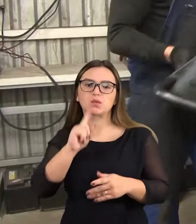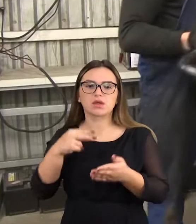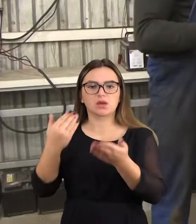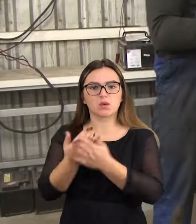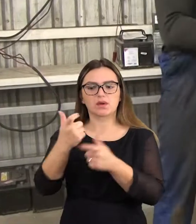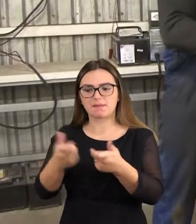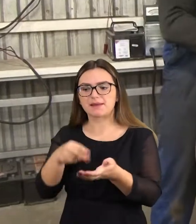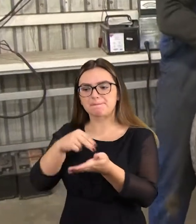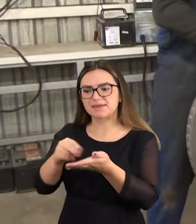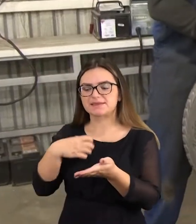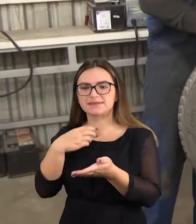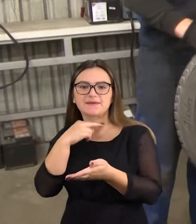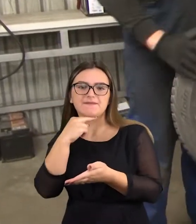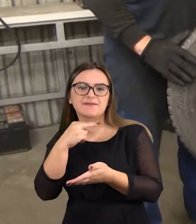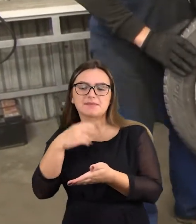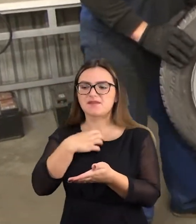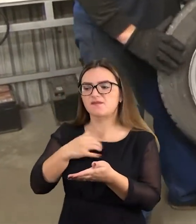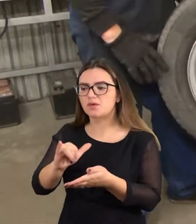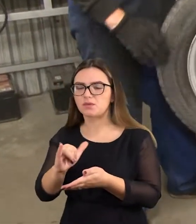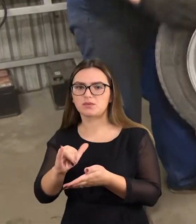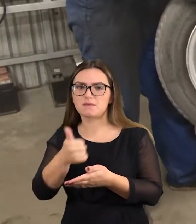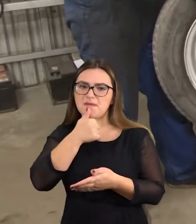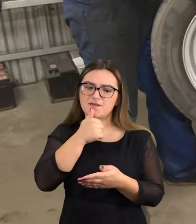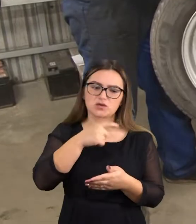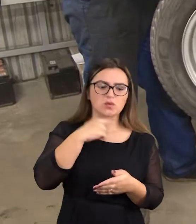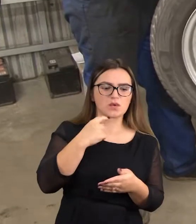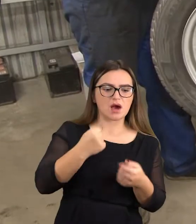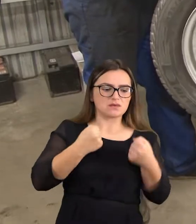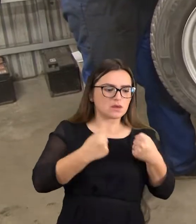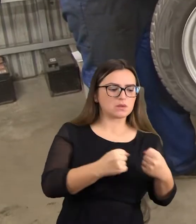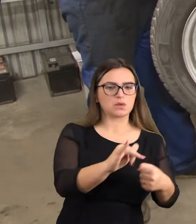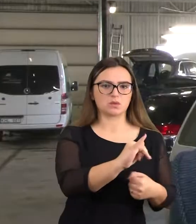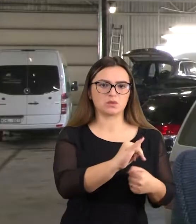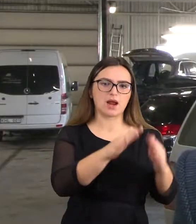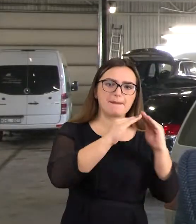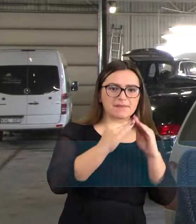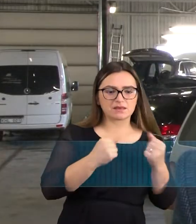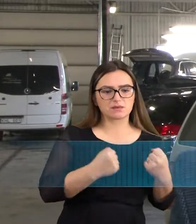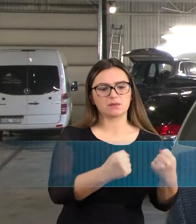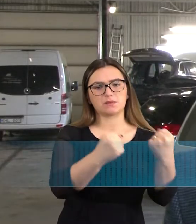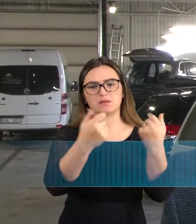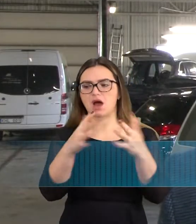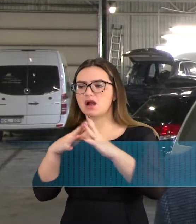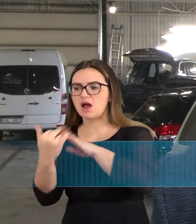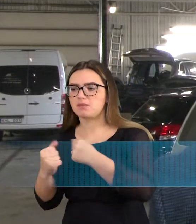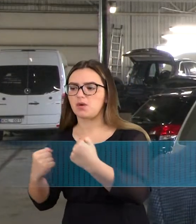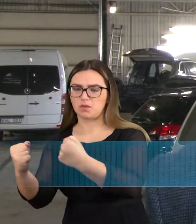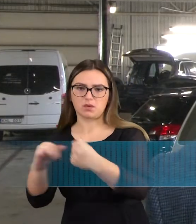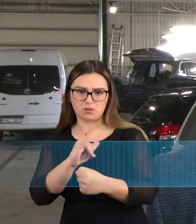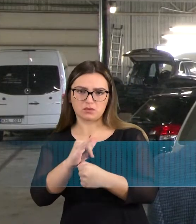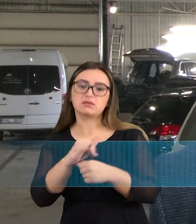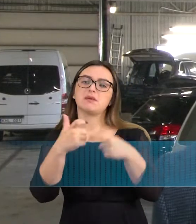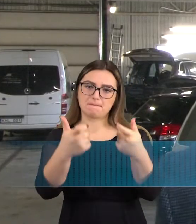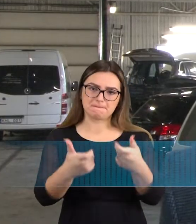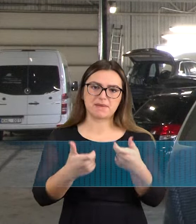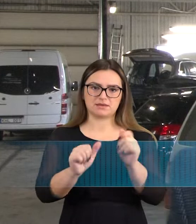padangas reikėtų į važiavimo režimą, kur labiausiai žmogus važiuoja, ar tai yra miesto sąlygos ar užmiestis.